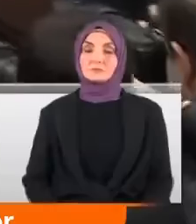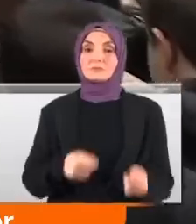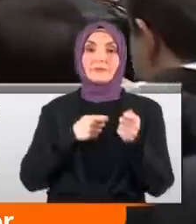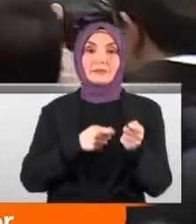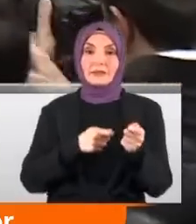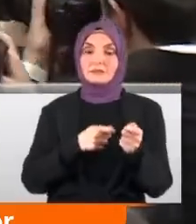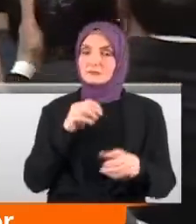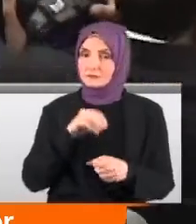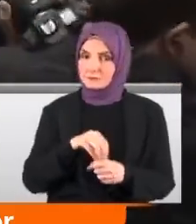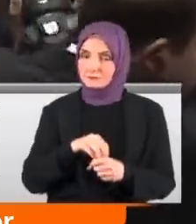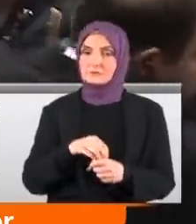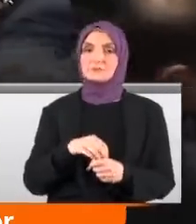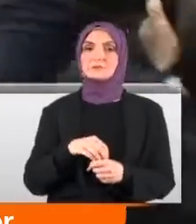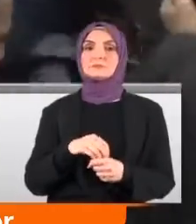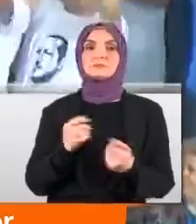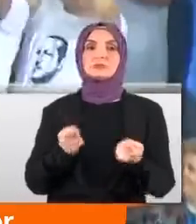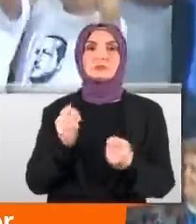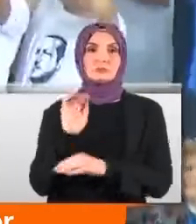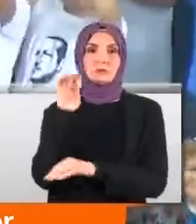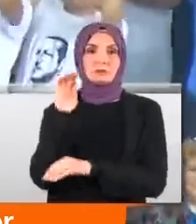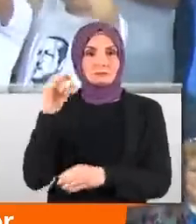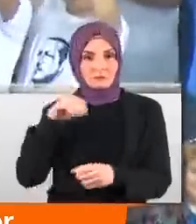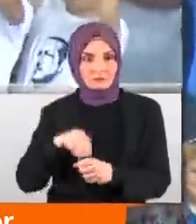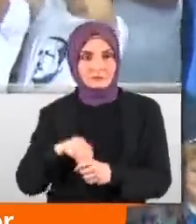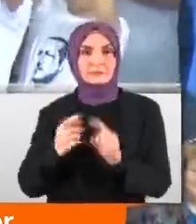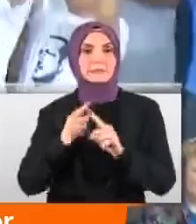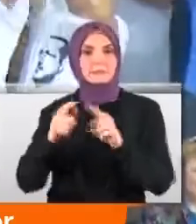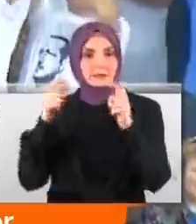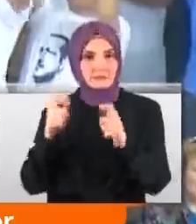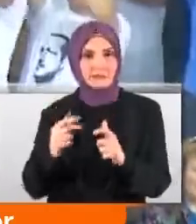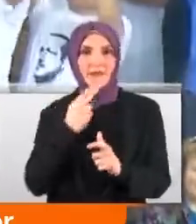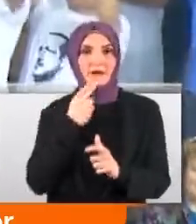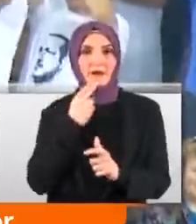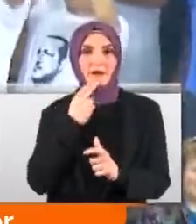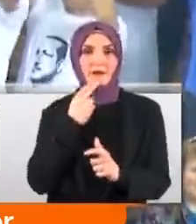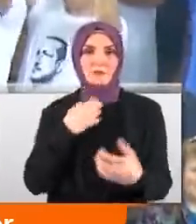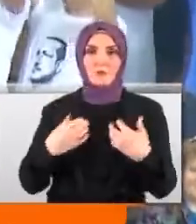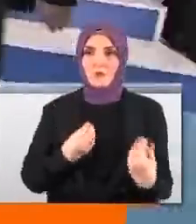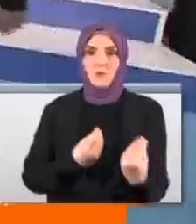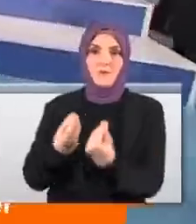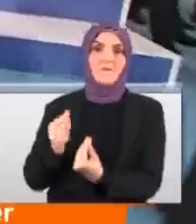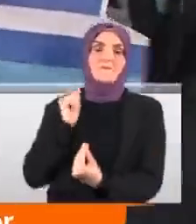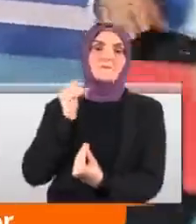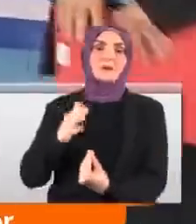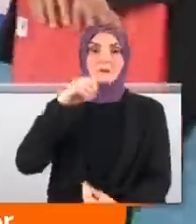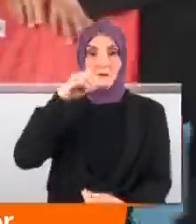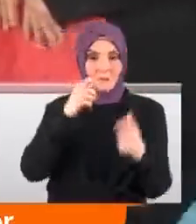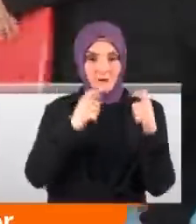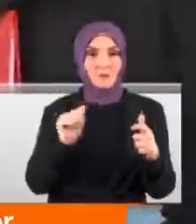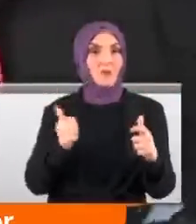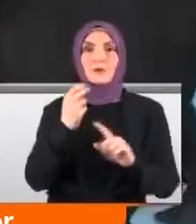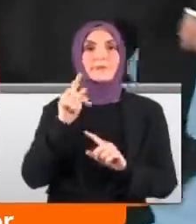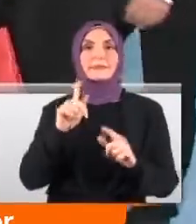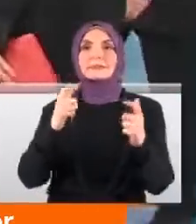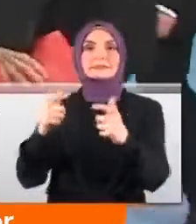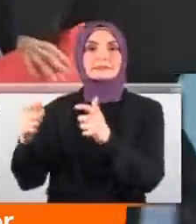Eğitimde, iş hayatında ve siyasette kadını ön plana çıkaran AK Parti'de kritik şehirlerde kadınlar ön sıralarda aday